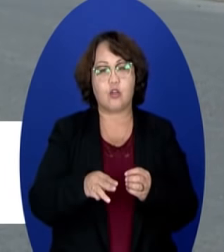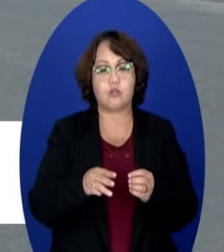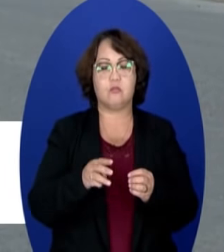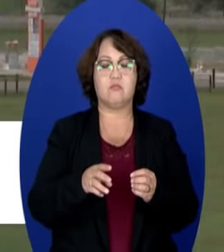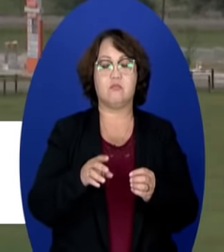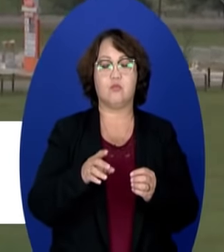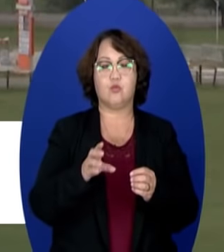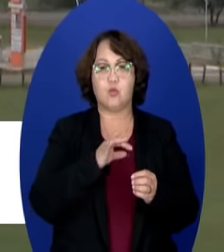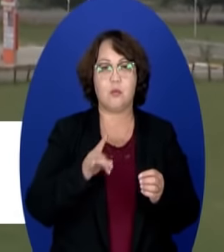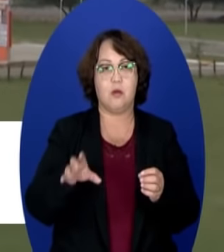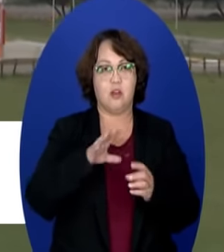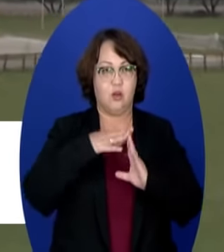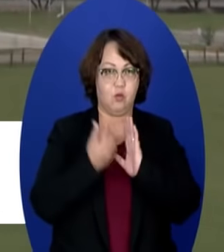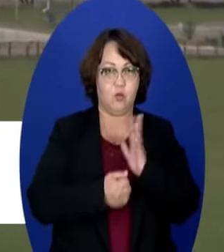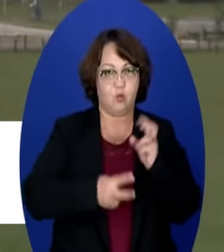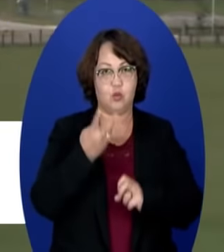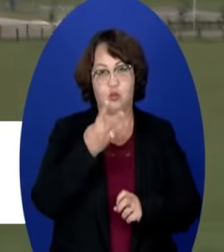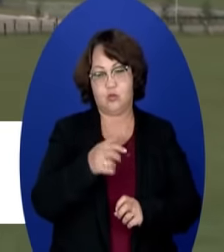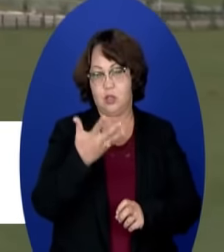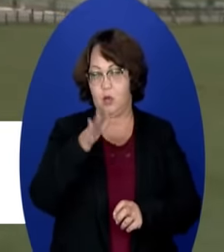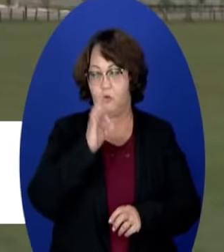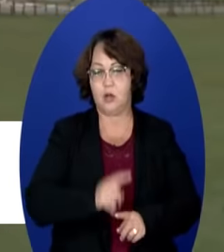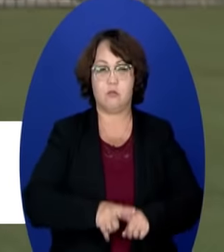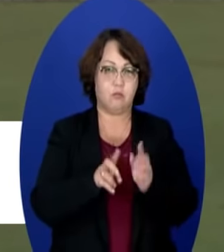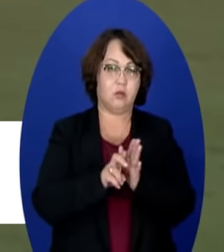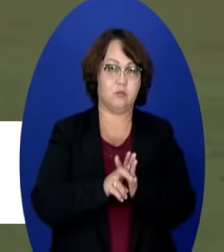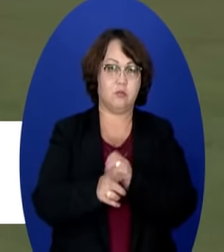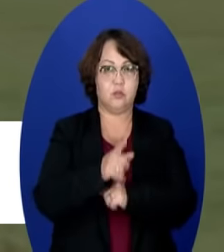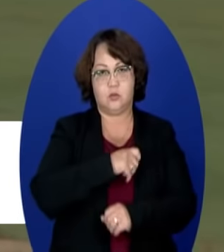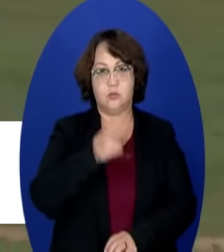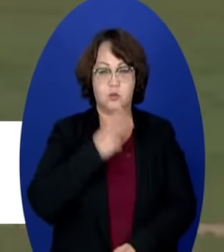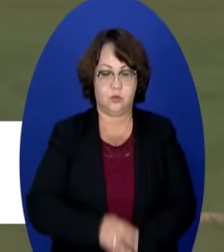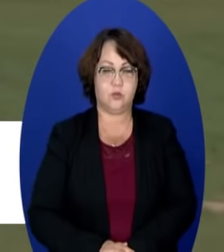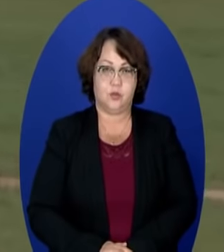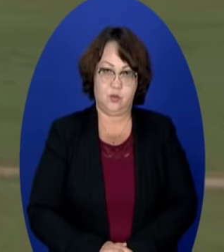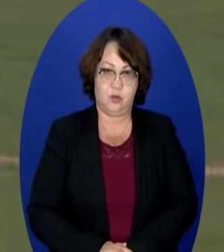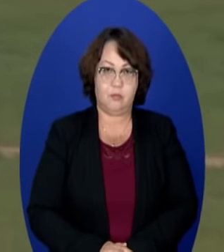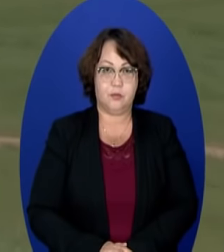үйлдвэрлэл 40-50% өсөх боломжтой гэж мэрэгжилтнүүд үзэж байна.